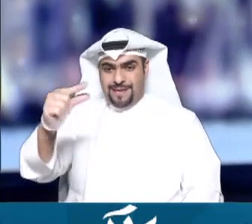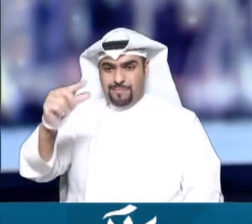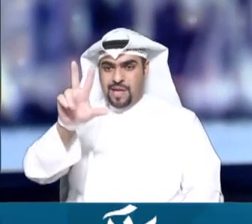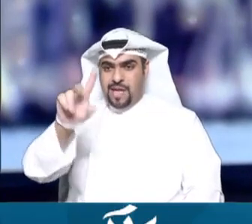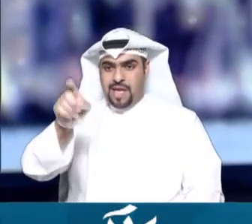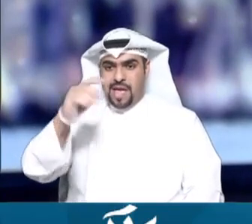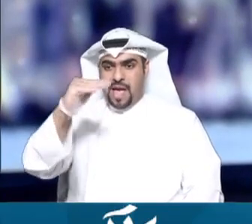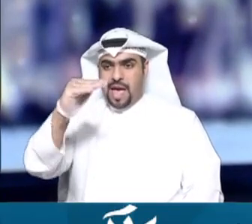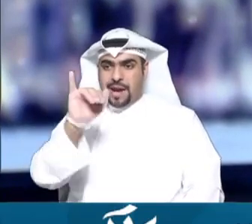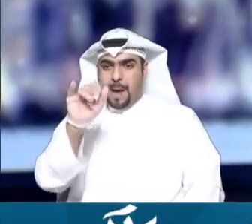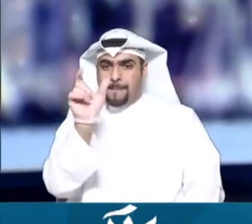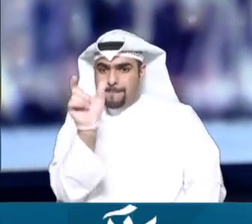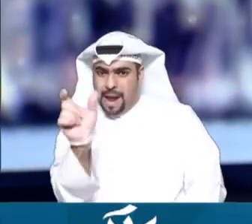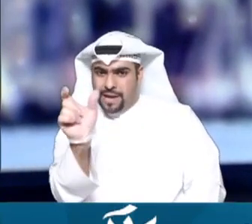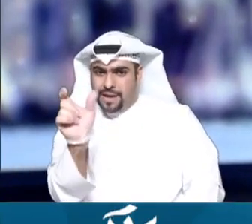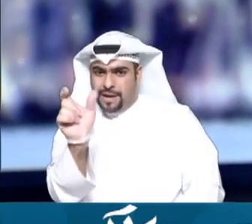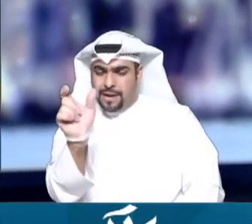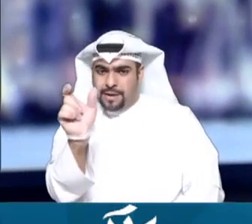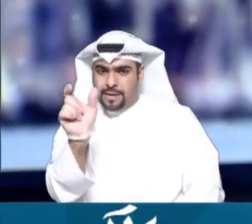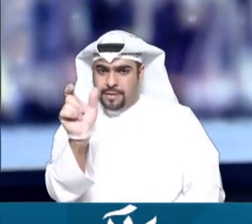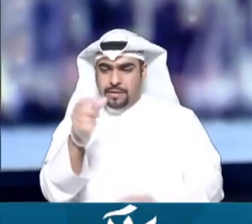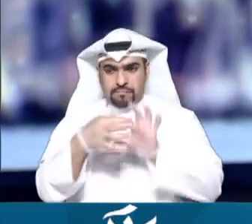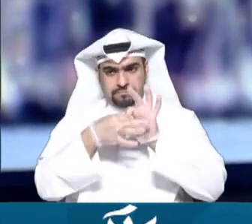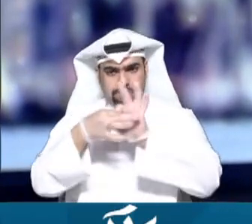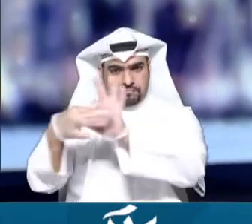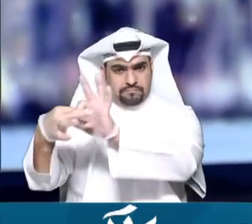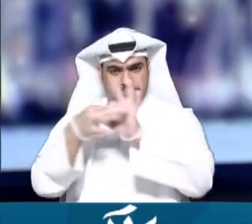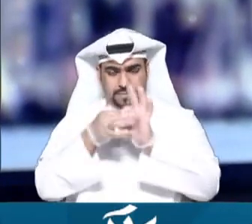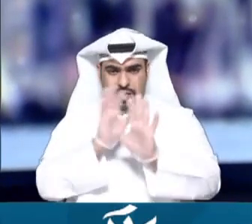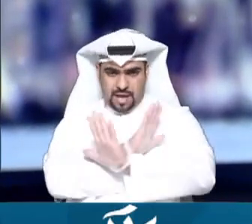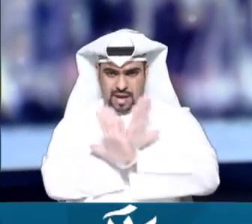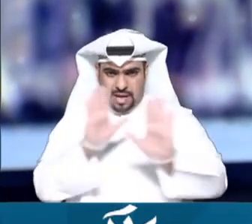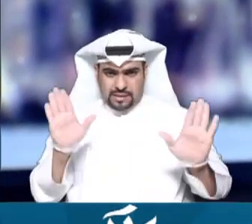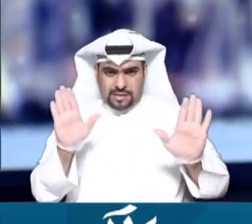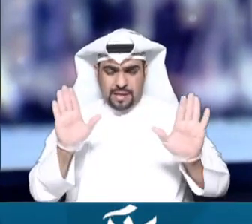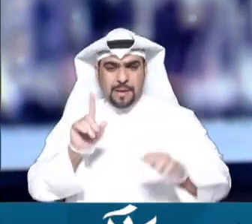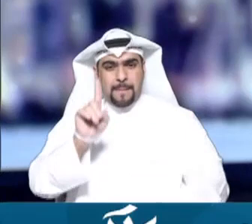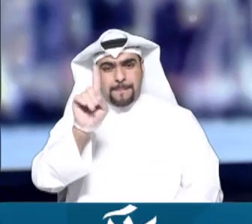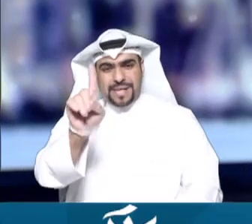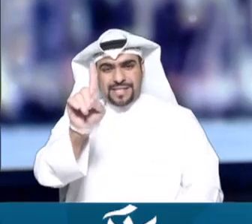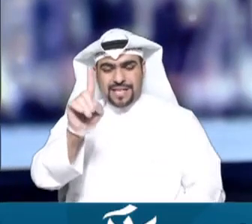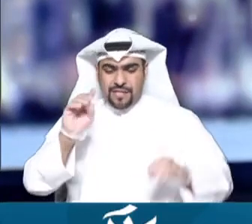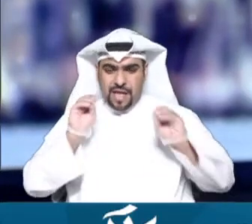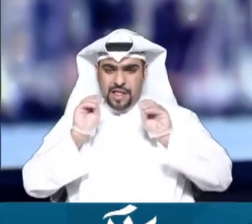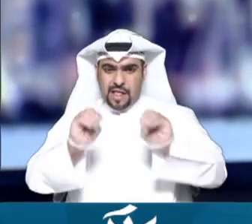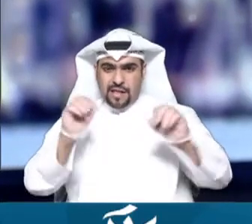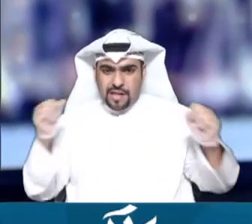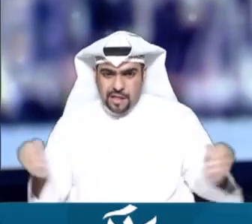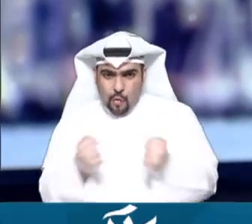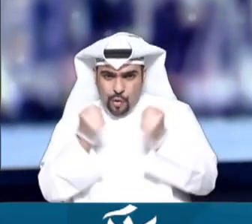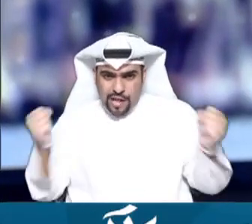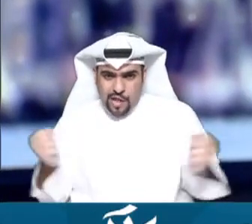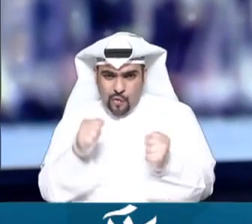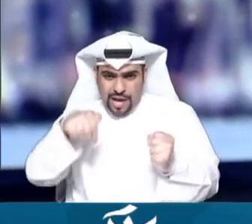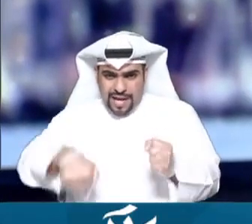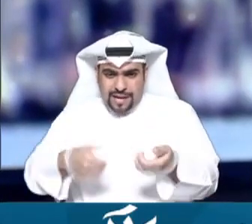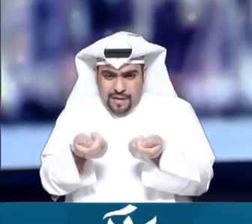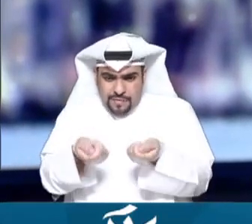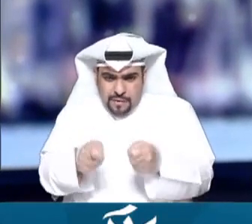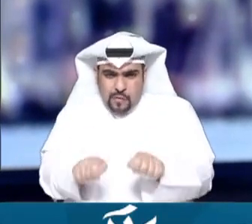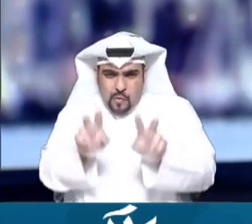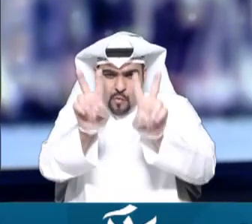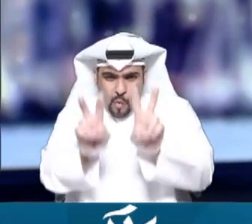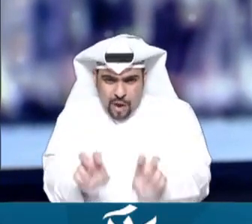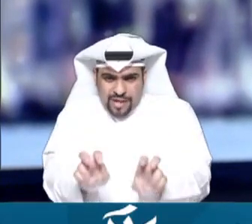هذه احنا ما يعني قدرنا ان نطبق الدوره هذه، فان شاء الله باذن الله الايام المقبله ان شاء الله نطبقها. طبقنا